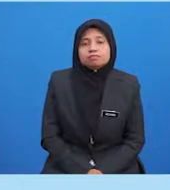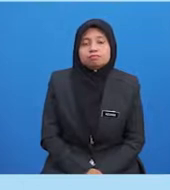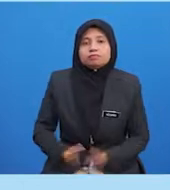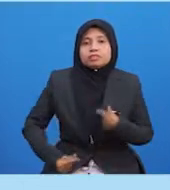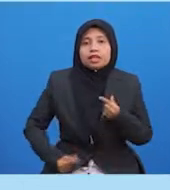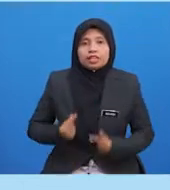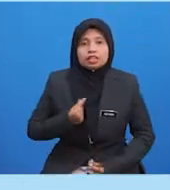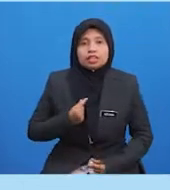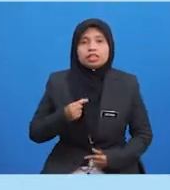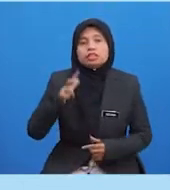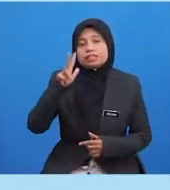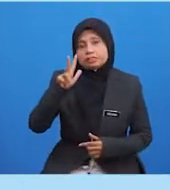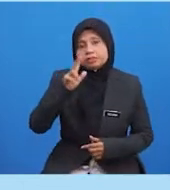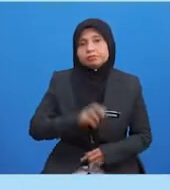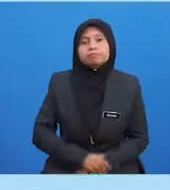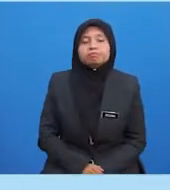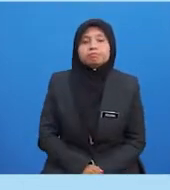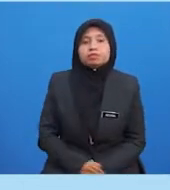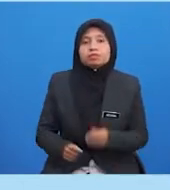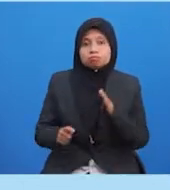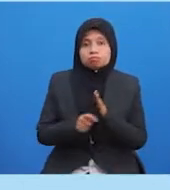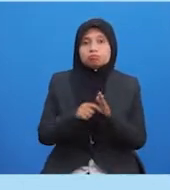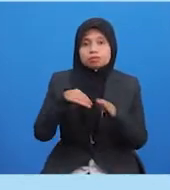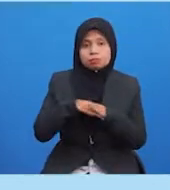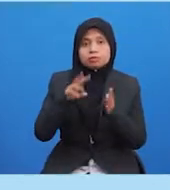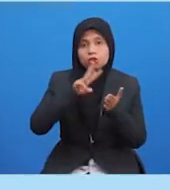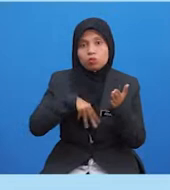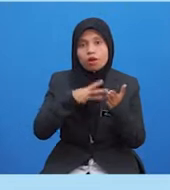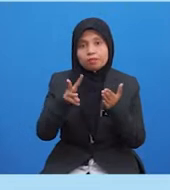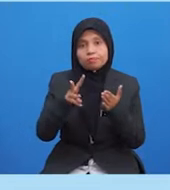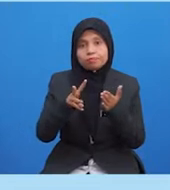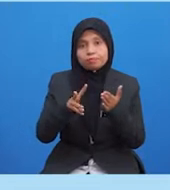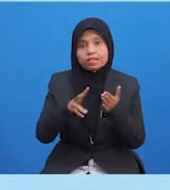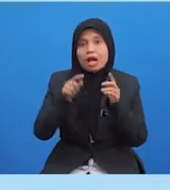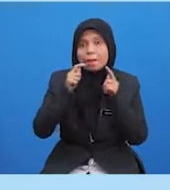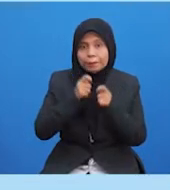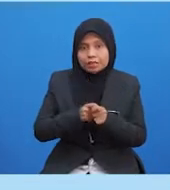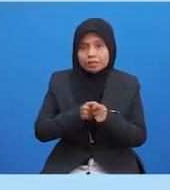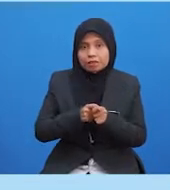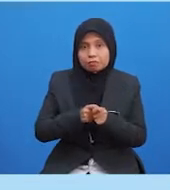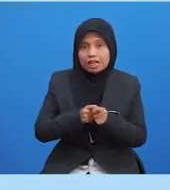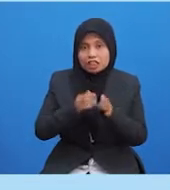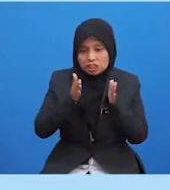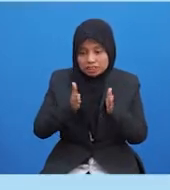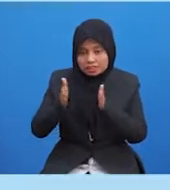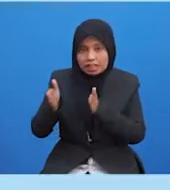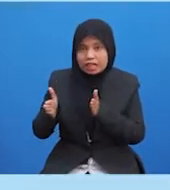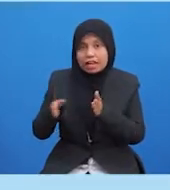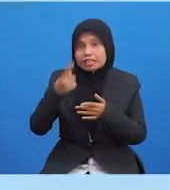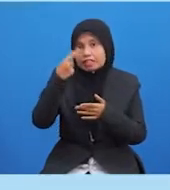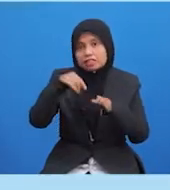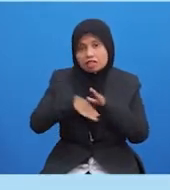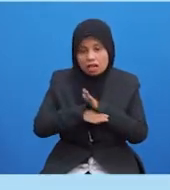Gaya ketiga yang boleh ditambah kepada jadual ialah menetapkan jajaran teks dalam